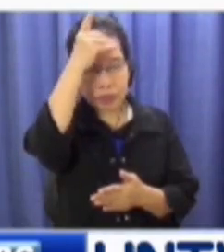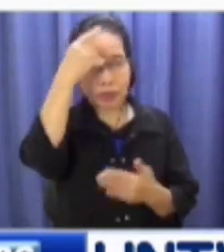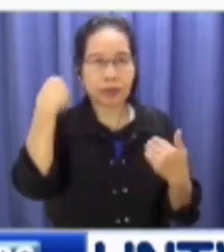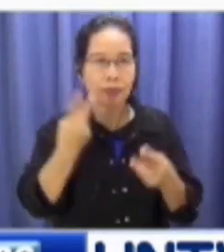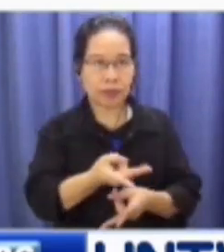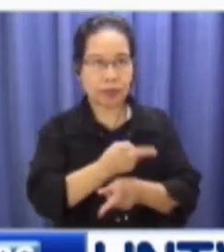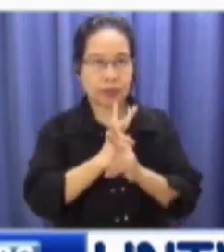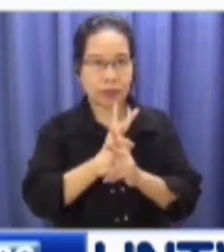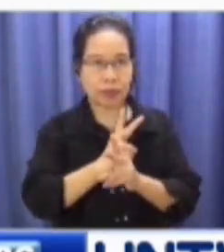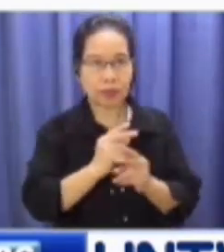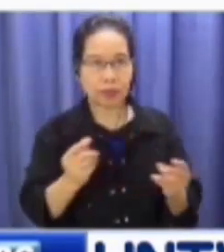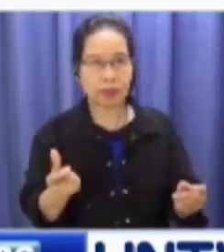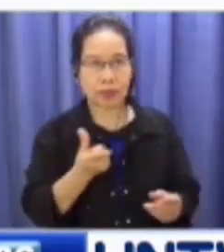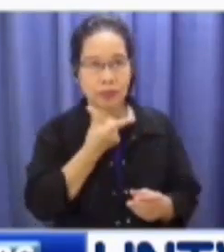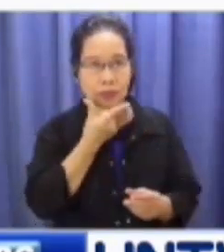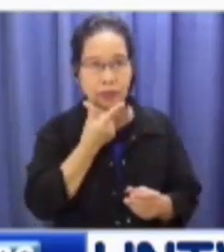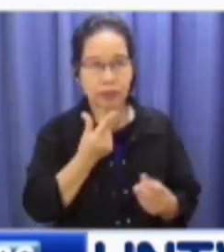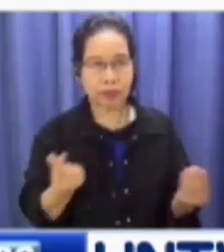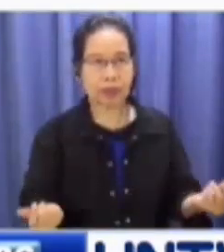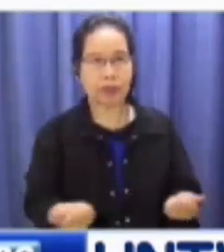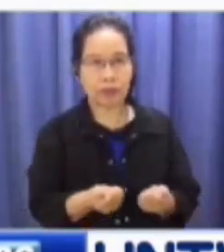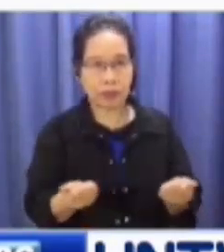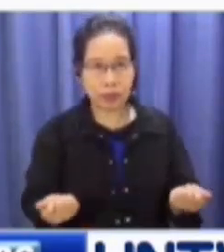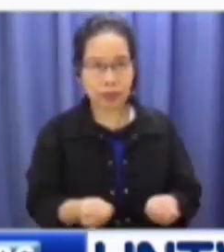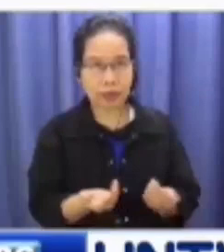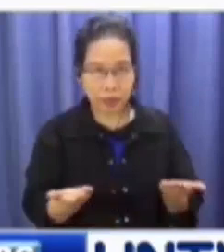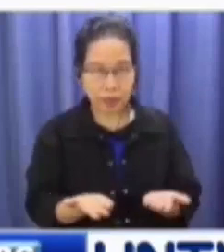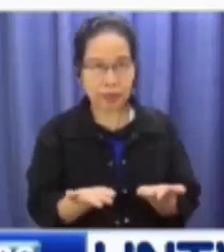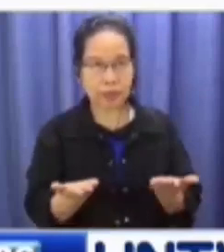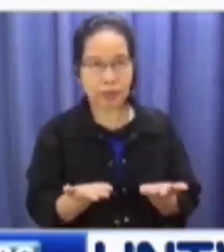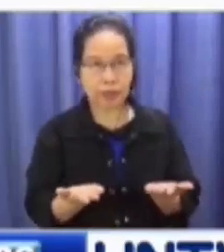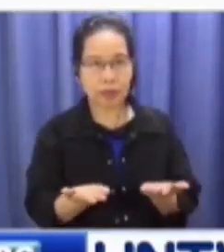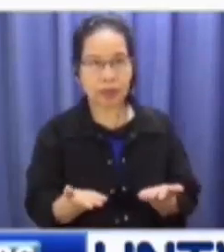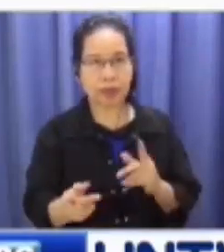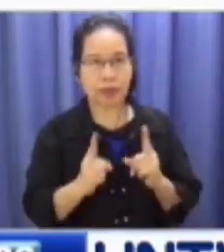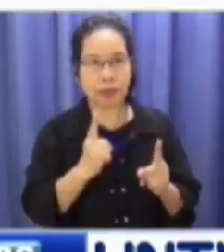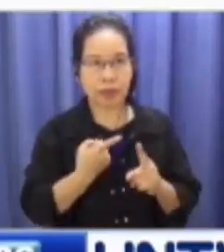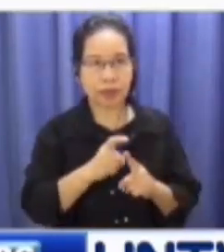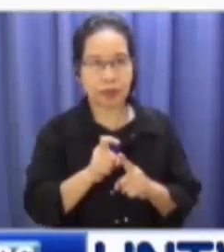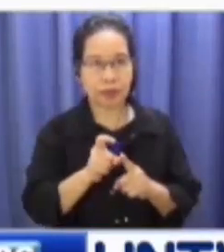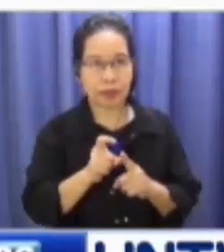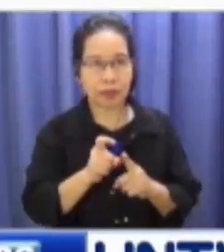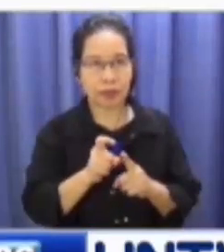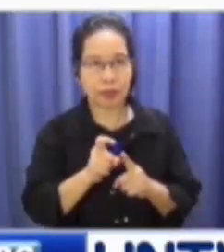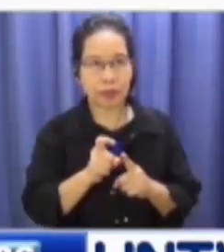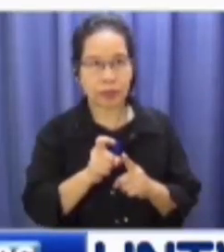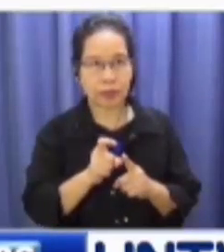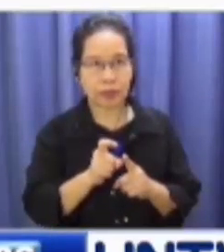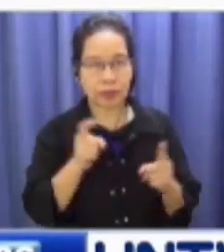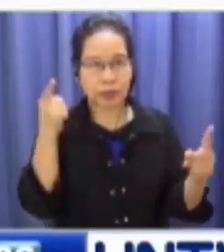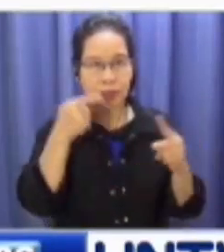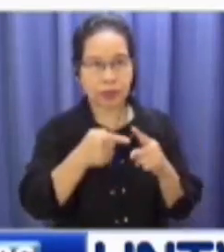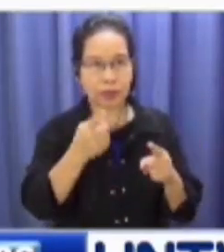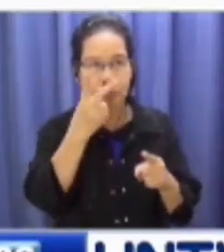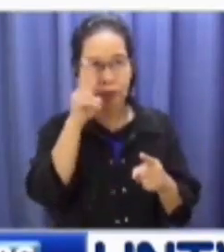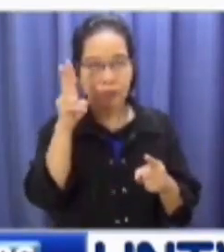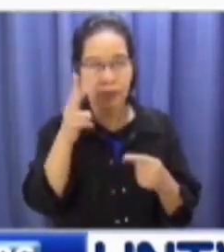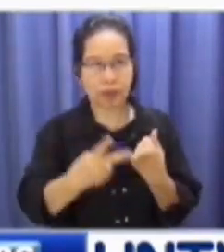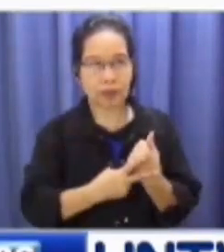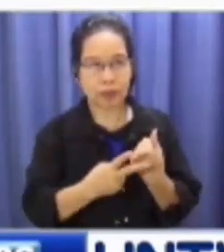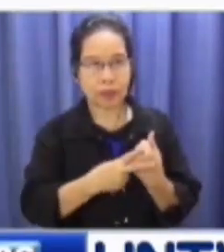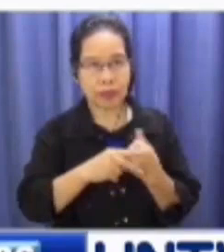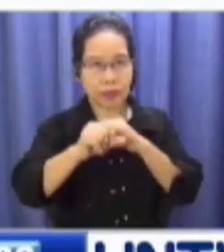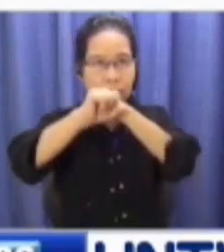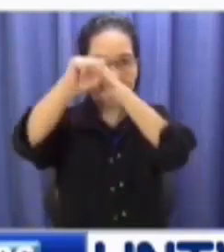merong available, I was talking from the point of view of the safety, no, road safety advocate, na